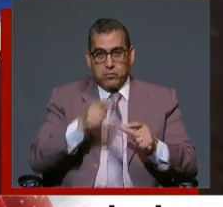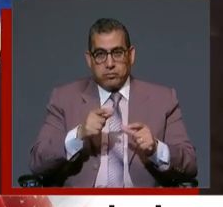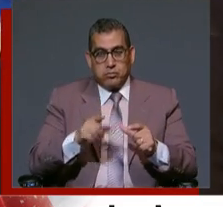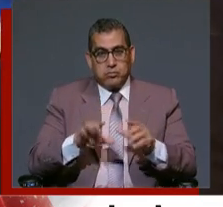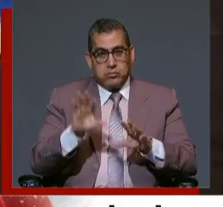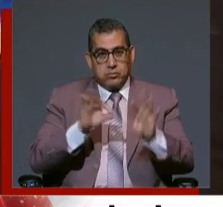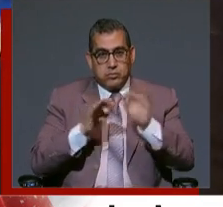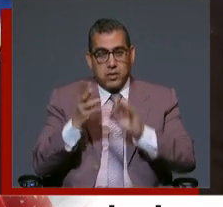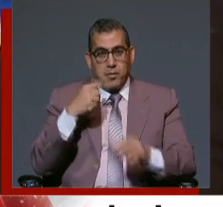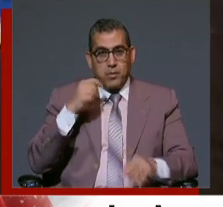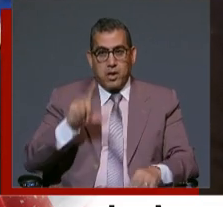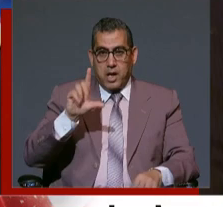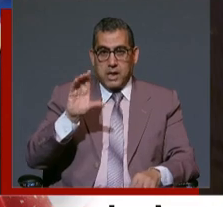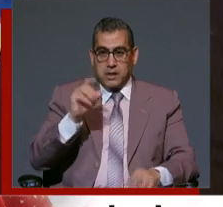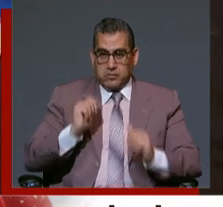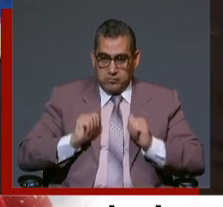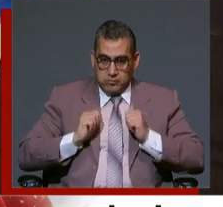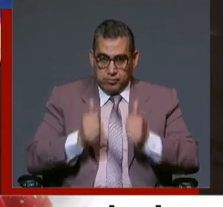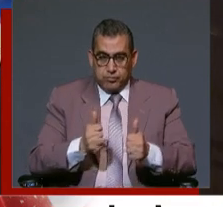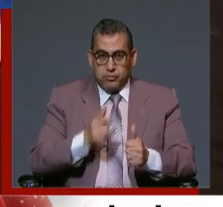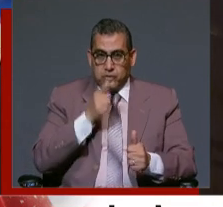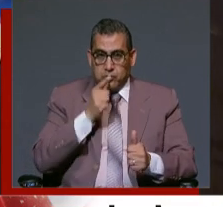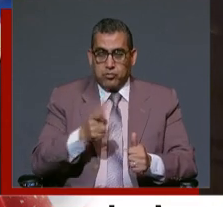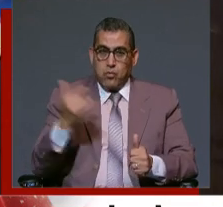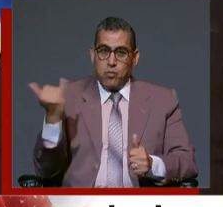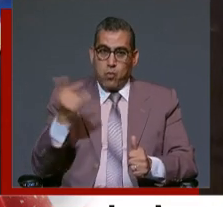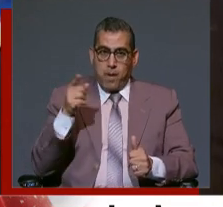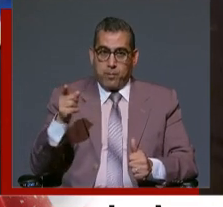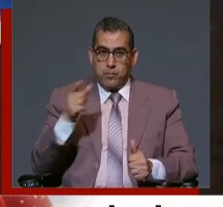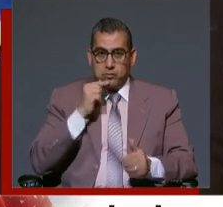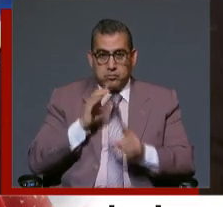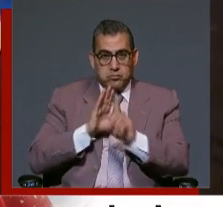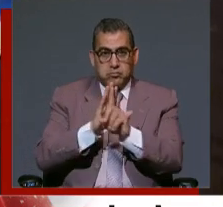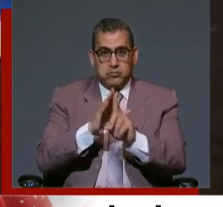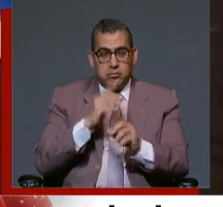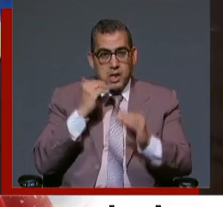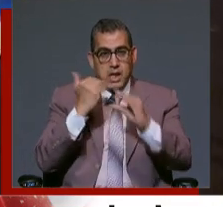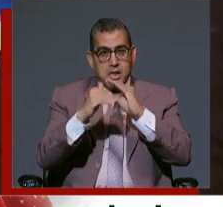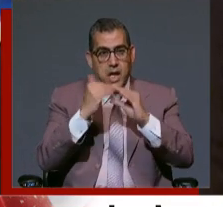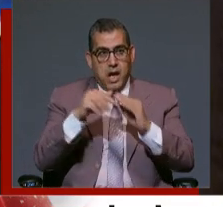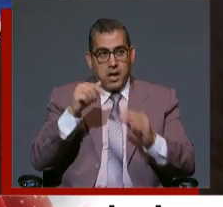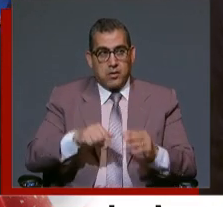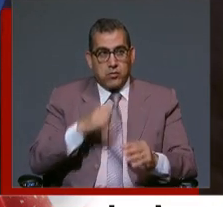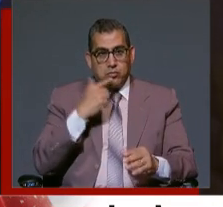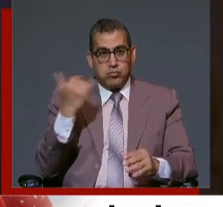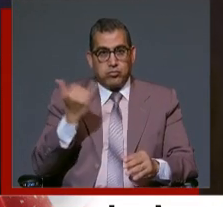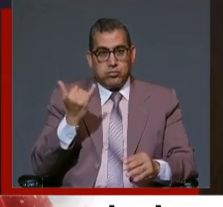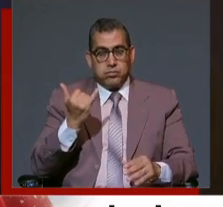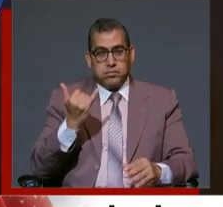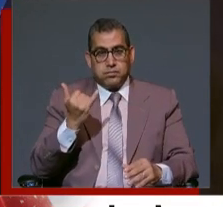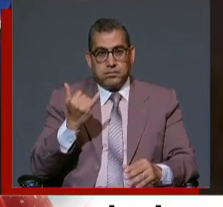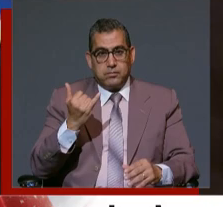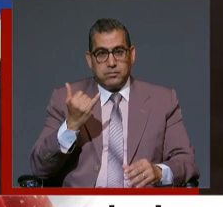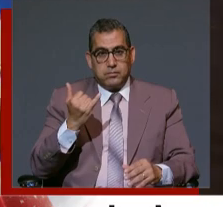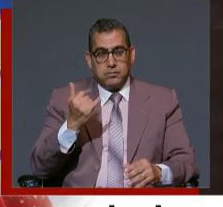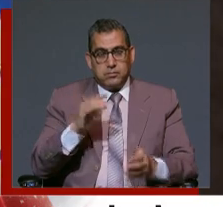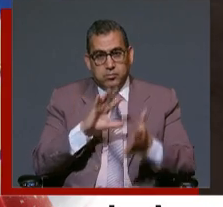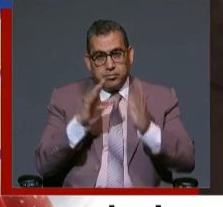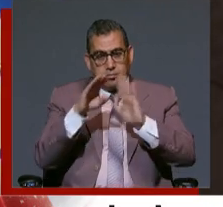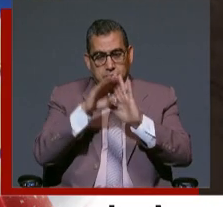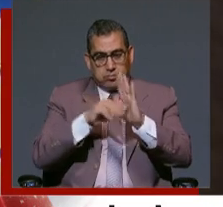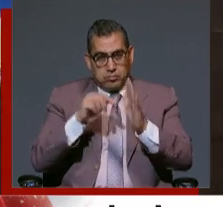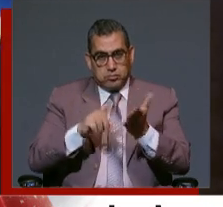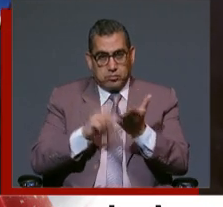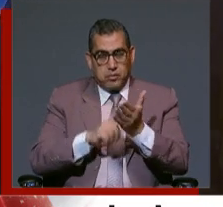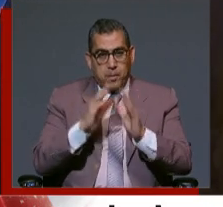فخامة الرئيس للمؤتمر كمان شيء مهم جدا، ورسالة من ضمن الرسائل اللي بتمحور الدور المركزي